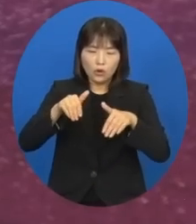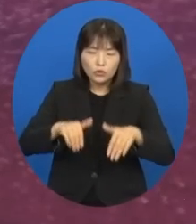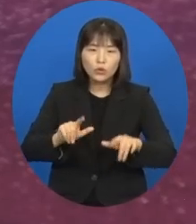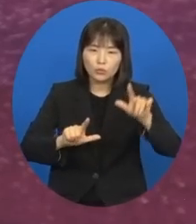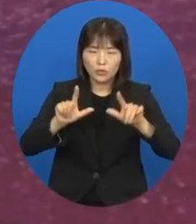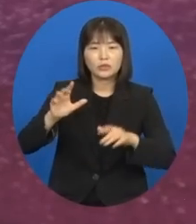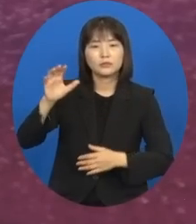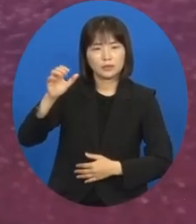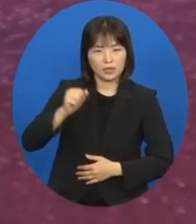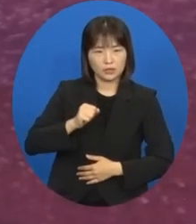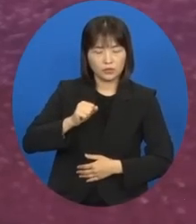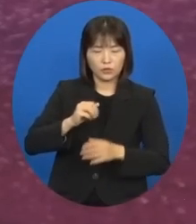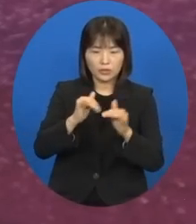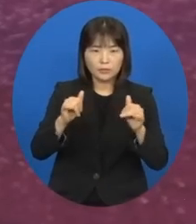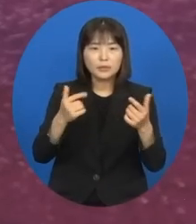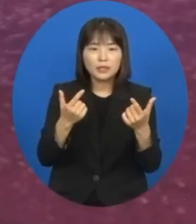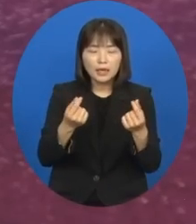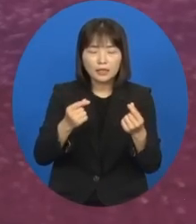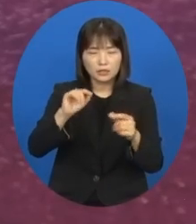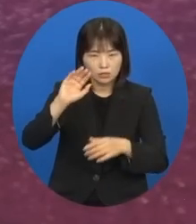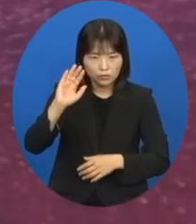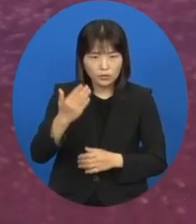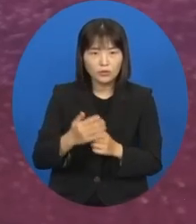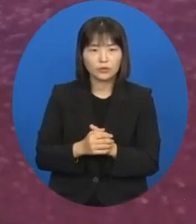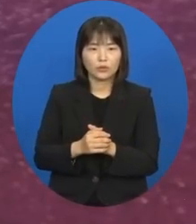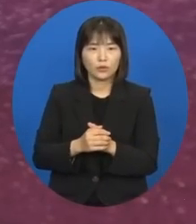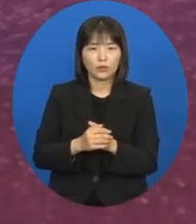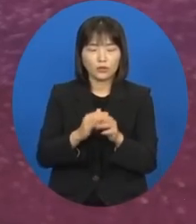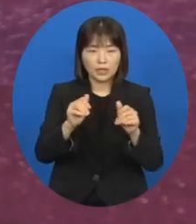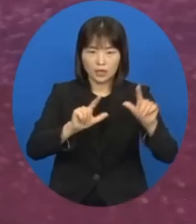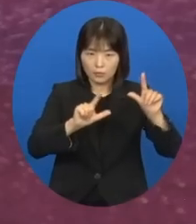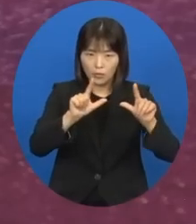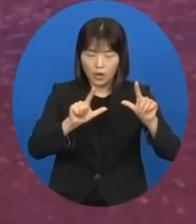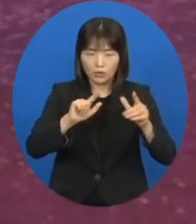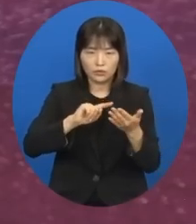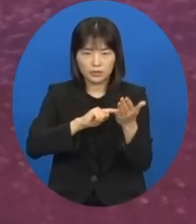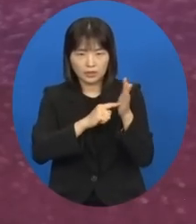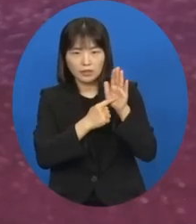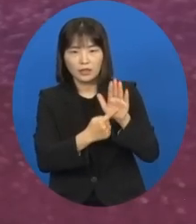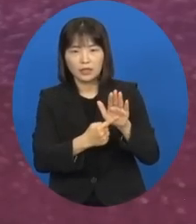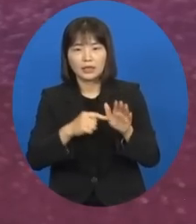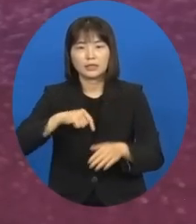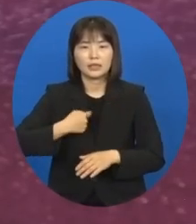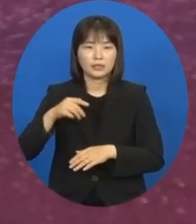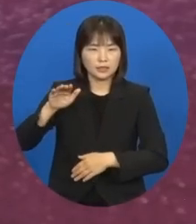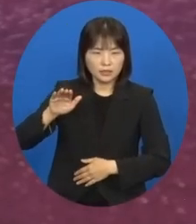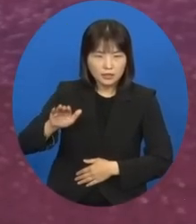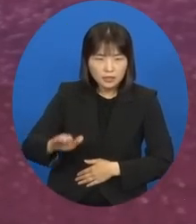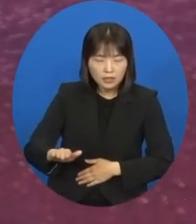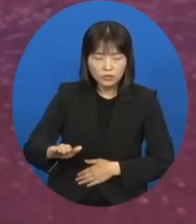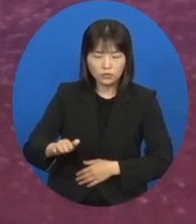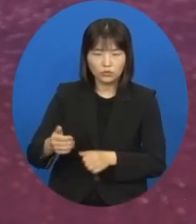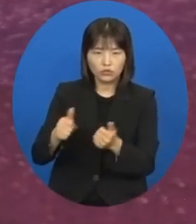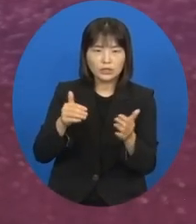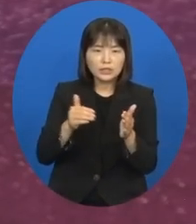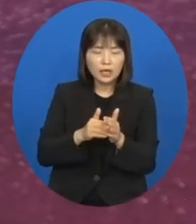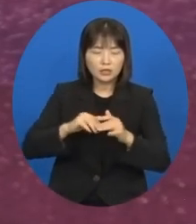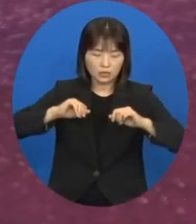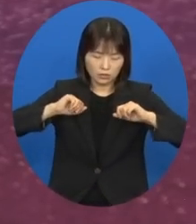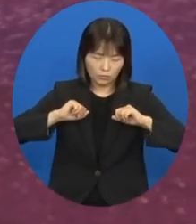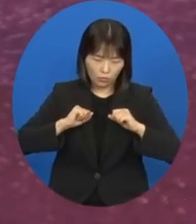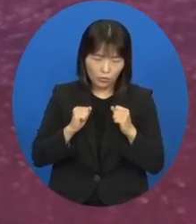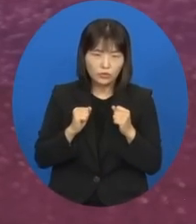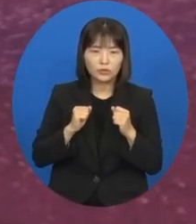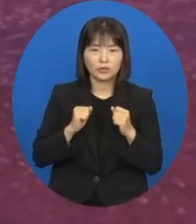같이사 사람들과 같이 되셨고 사람의 모양으로 나타나사 자기를 낮추시고 죽기까지